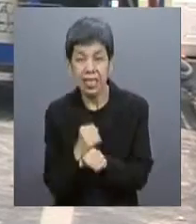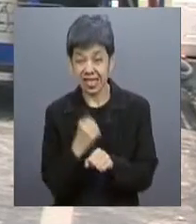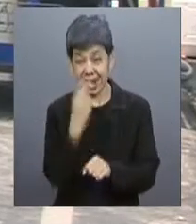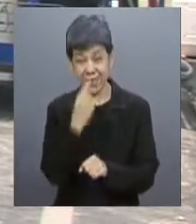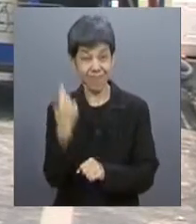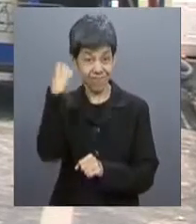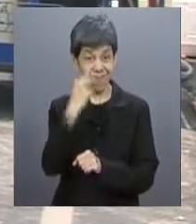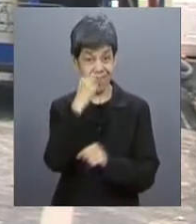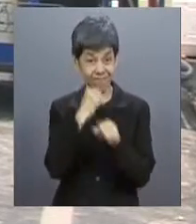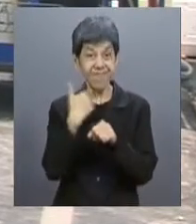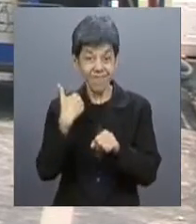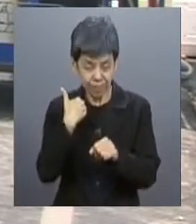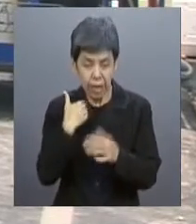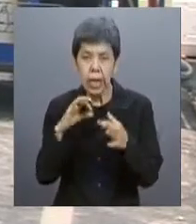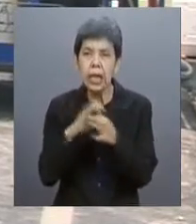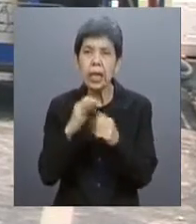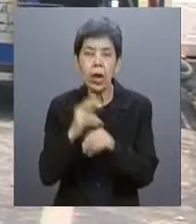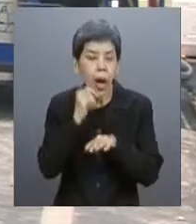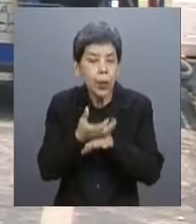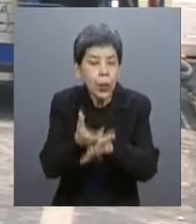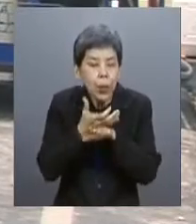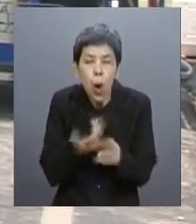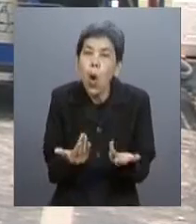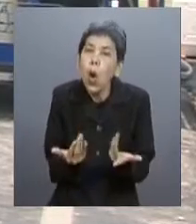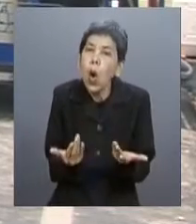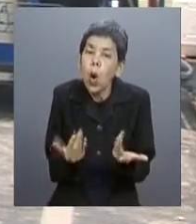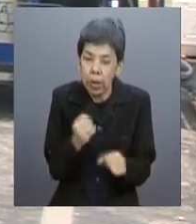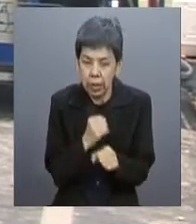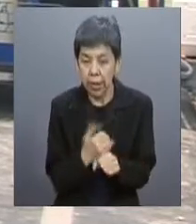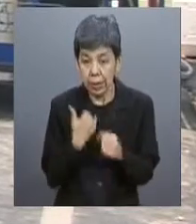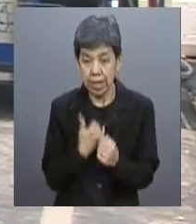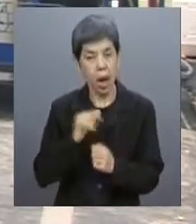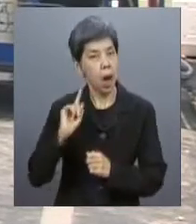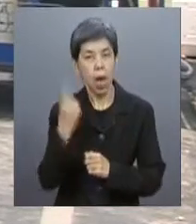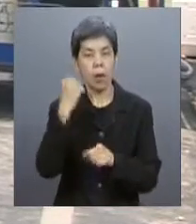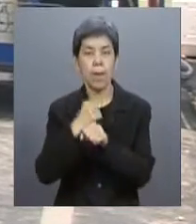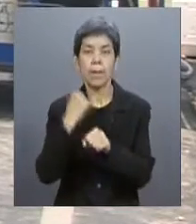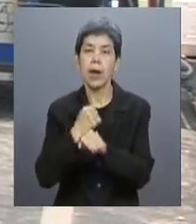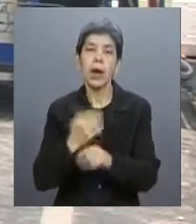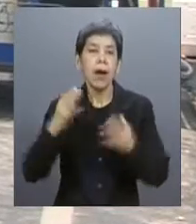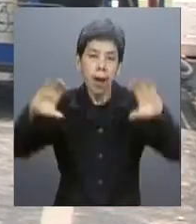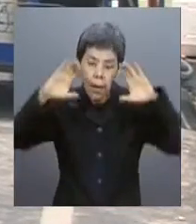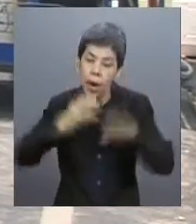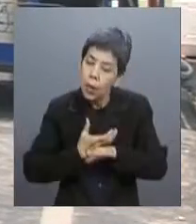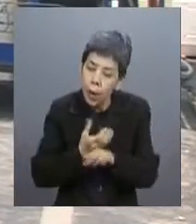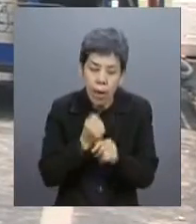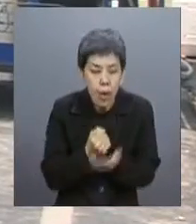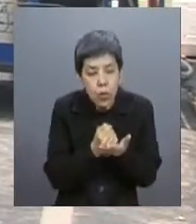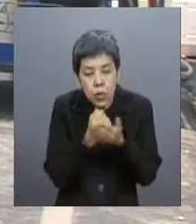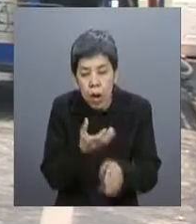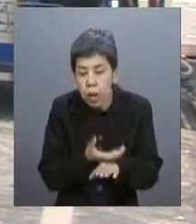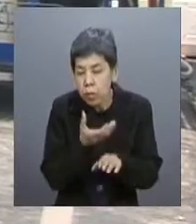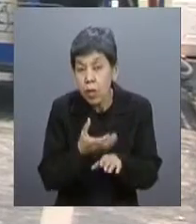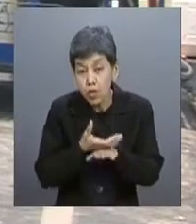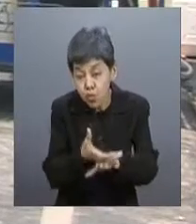านหลังของดิฉันขณะนี้ก็คือจุดรับน้ำดื่มของชาวบ้านนะคะซึ่งวันนี้ก็ถือว่าเป็นวันแรกค่ะที่มีหน่วยงานนำน้ำดื่มมาแจกจ่ายให้กับชาวบ้